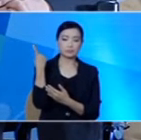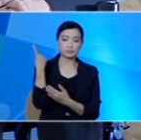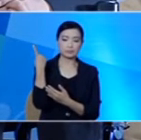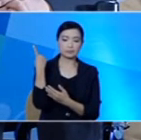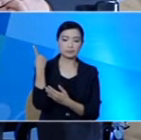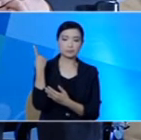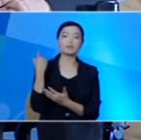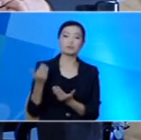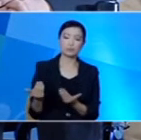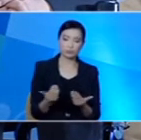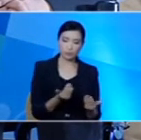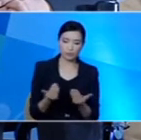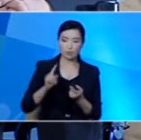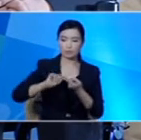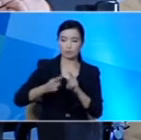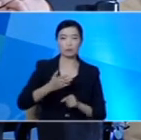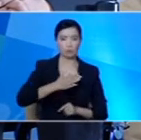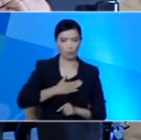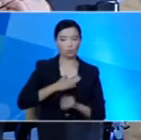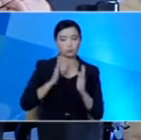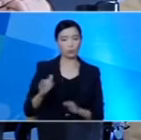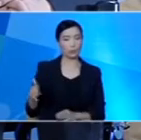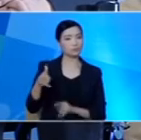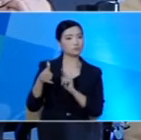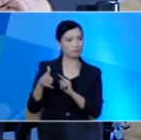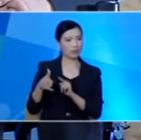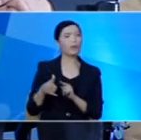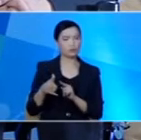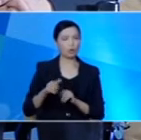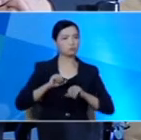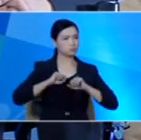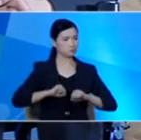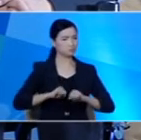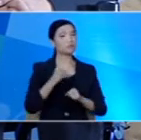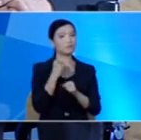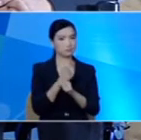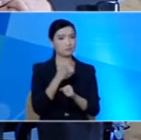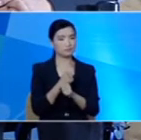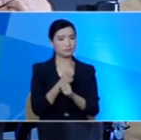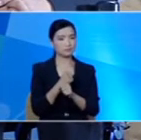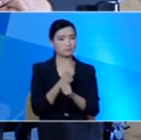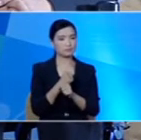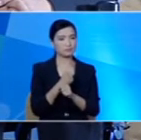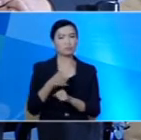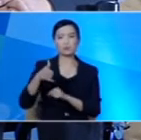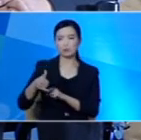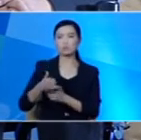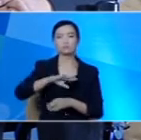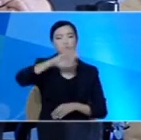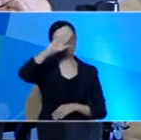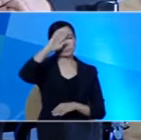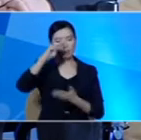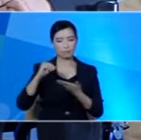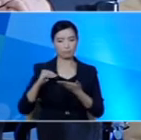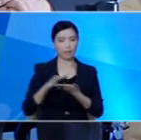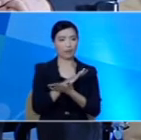มีลูกของเพื่อนผมคนหนึ่งมันเป็นเด็กหนุ่มนะกำลังทำงานหลวงพ่อแล้วก็มันป่วยเป็นมะเร็งแล้